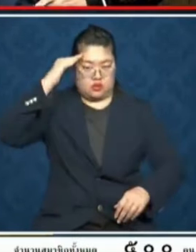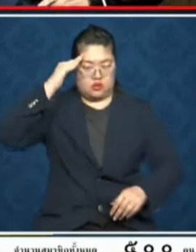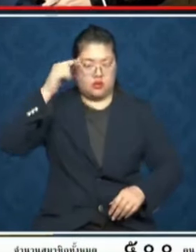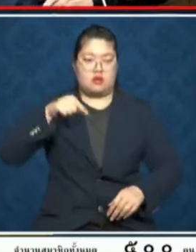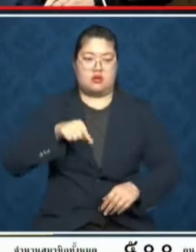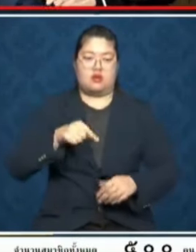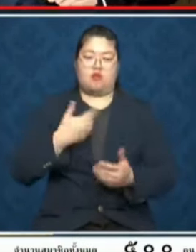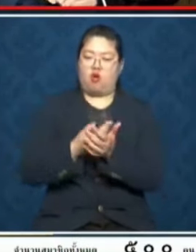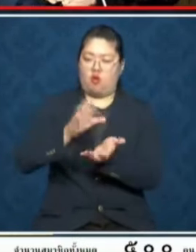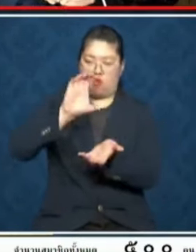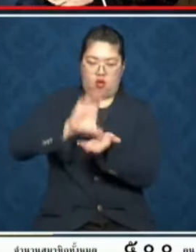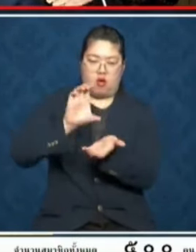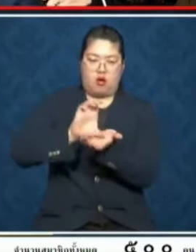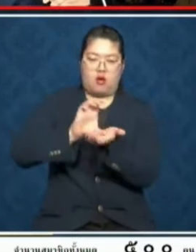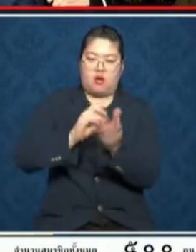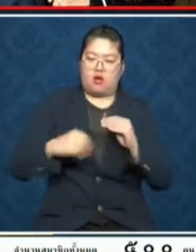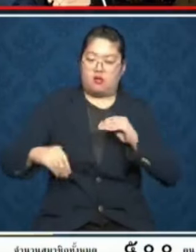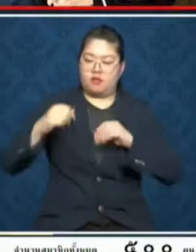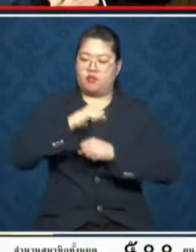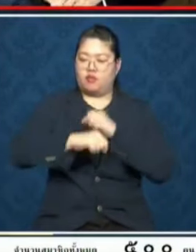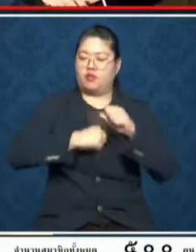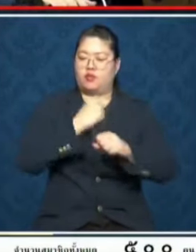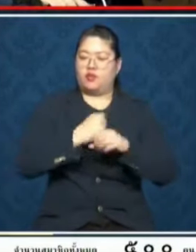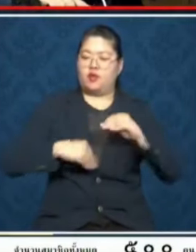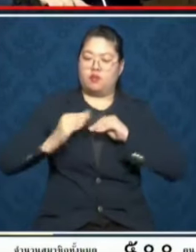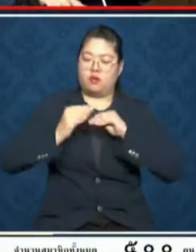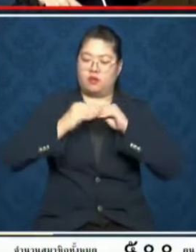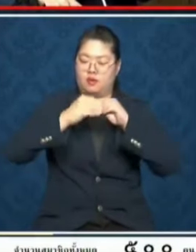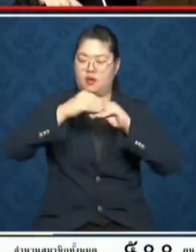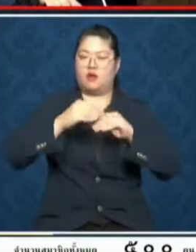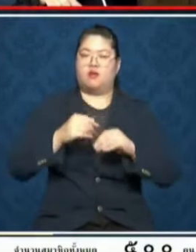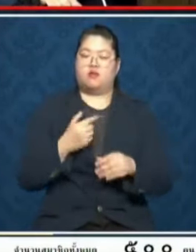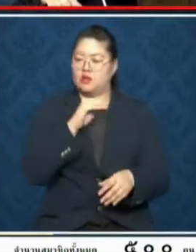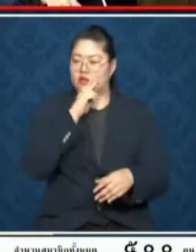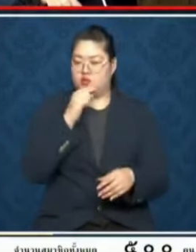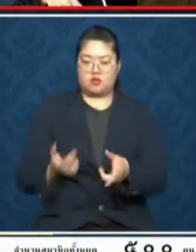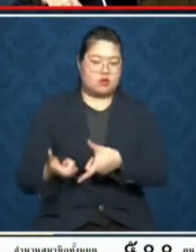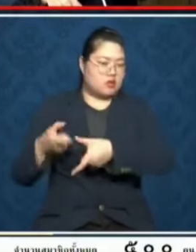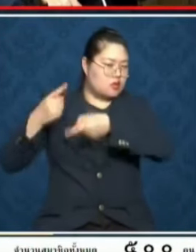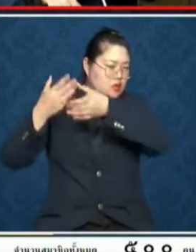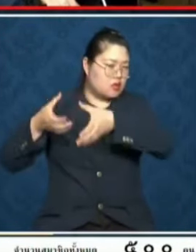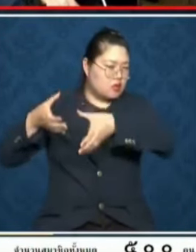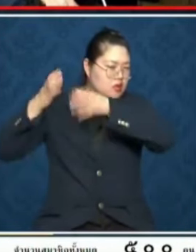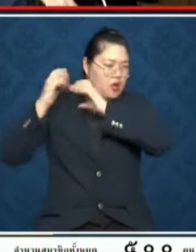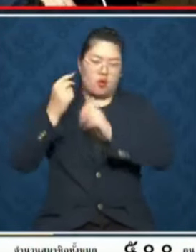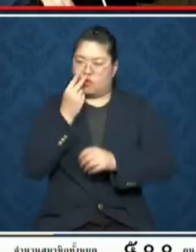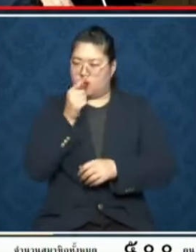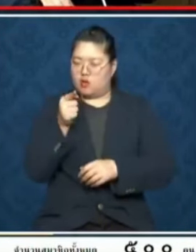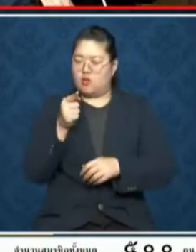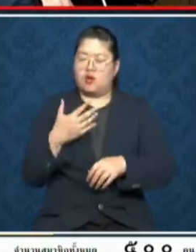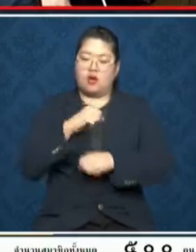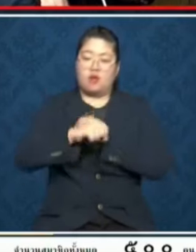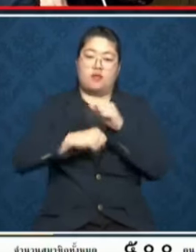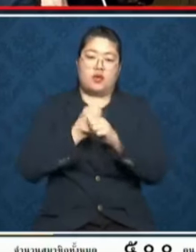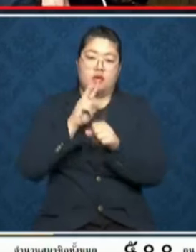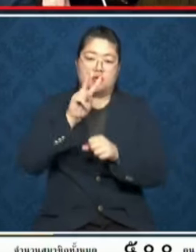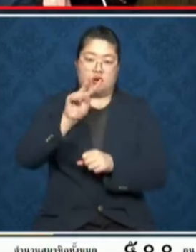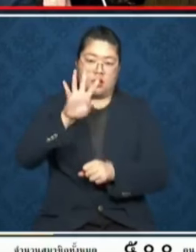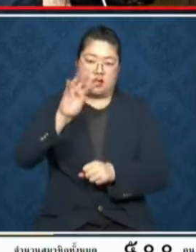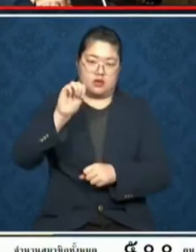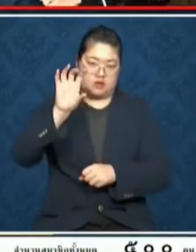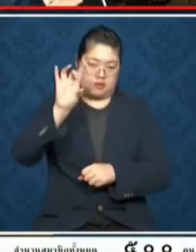เป็นงบก้อนใหญ่ที่เพิ่มขึ้นตลอดแทบทุกปีค่ะเมื่อเราย้อนไปดูการก่อนการรัฐประหารนะคะในปี48